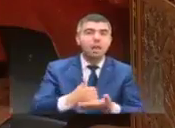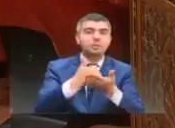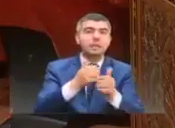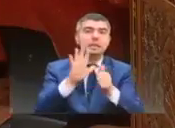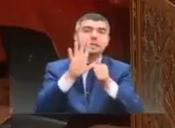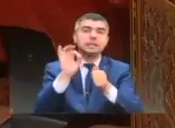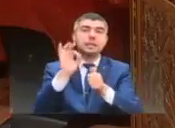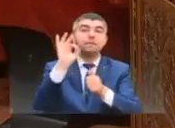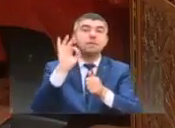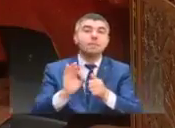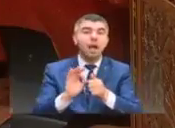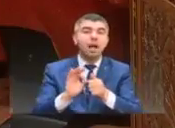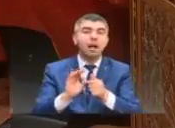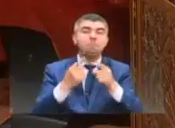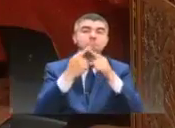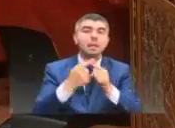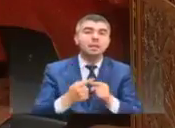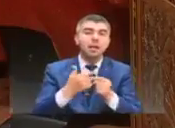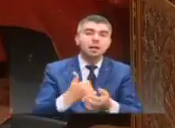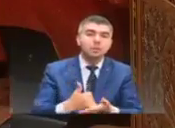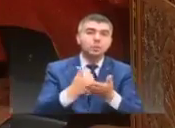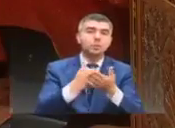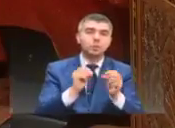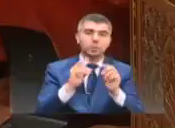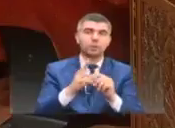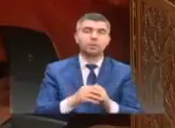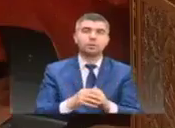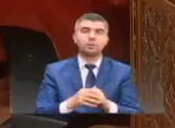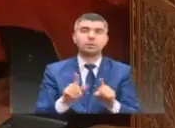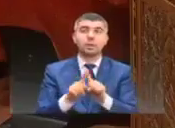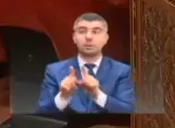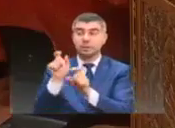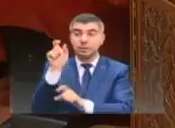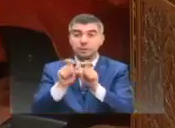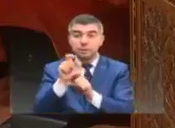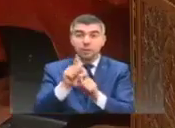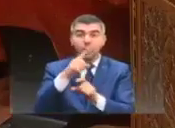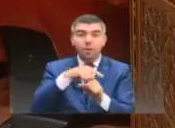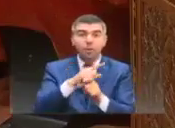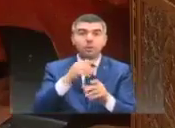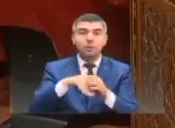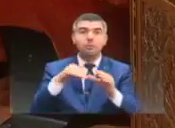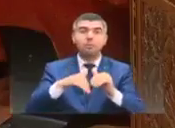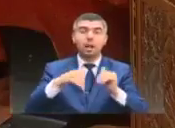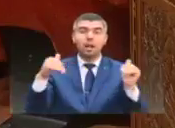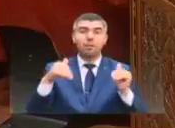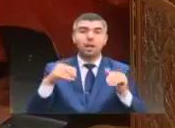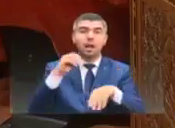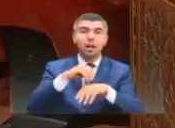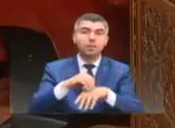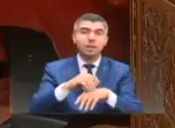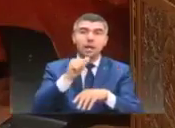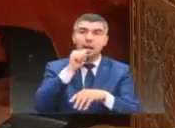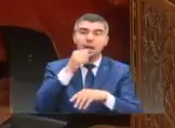التكميلي. حنا تنطلبوكم سادة النواب محترم، اللي عنده شي مشروع في شي منطقة اللي كيهدف إلى إعادة تثمين هذه المياه وإعادة